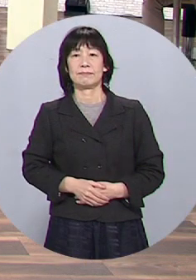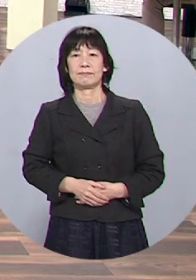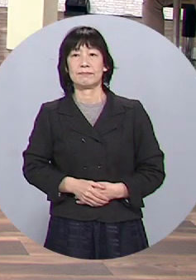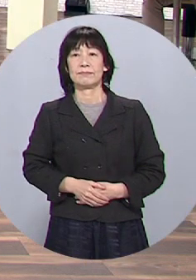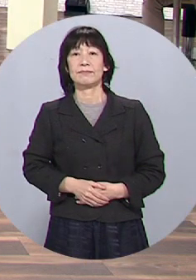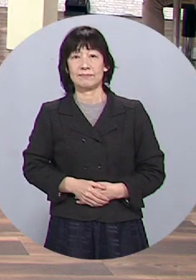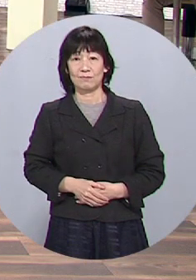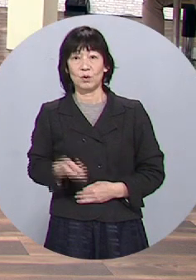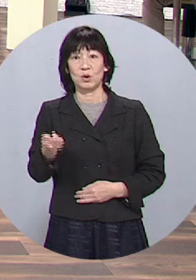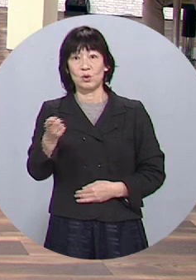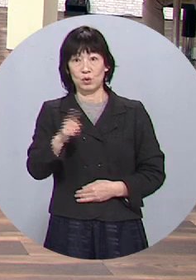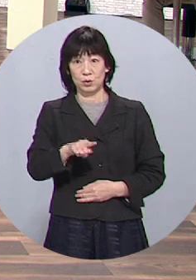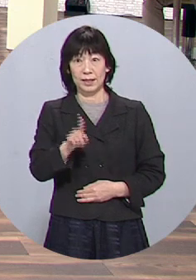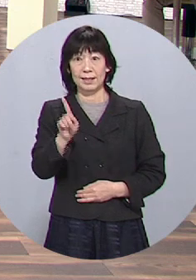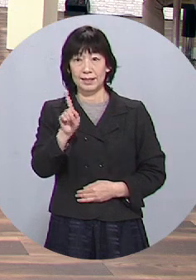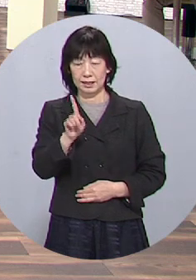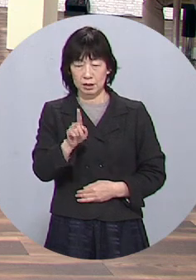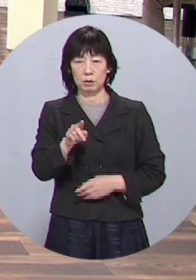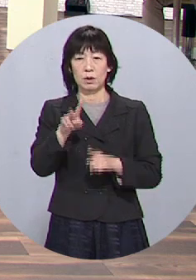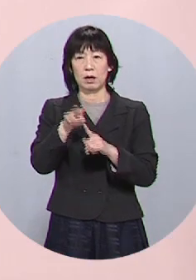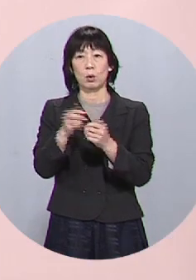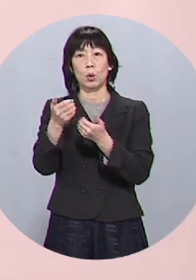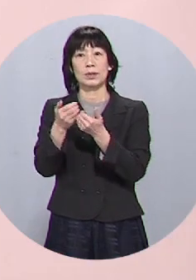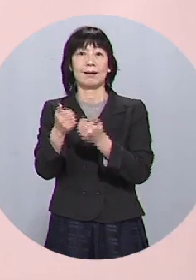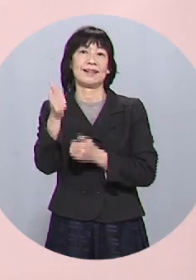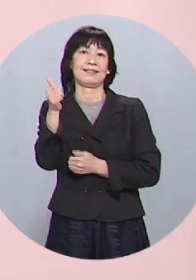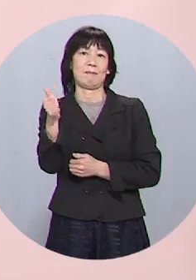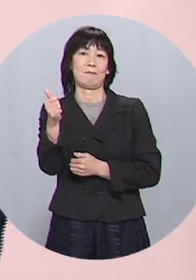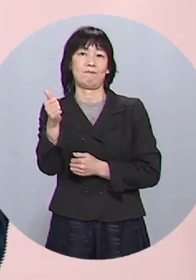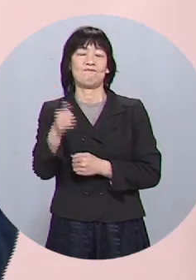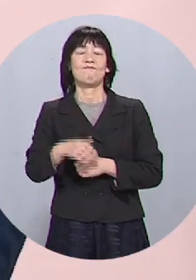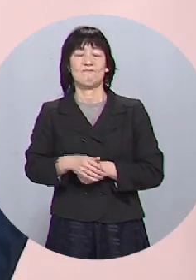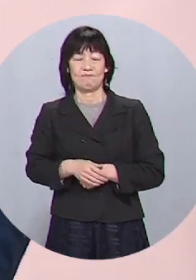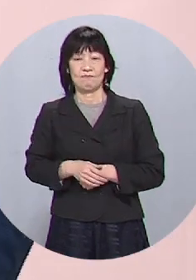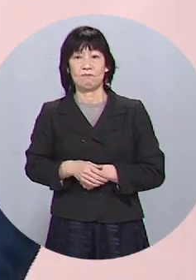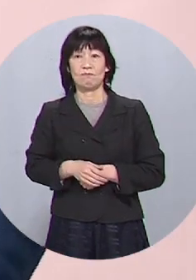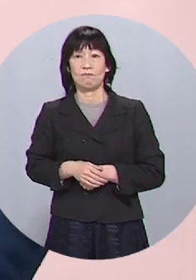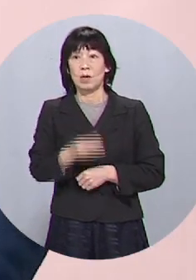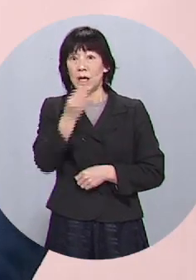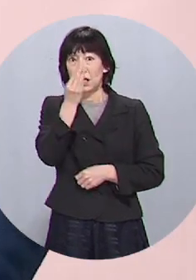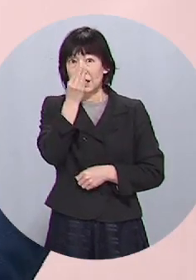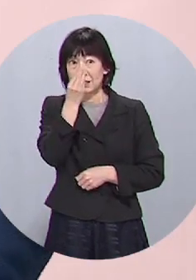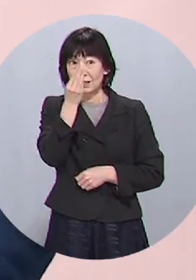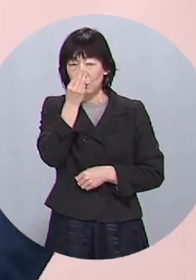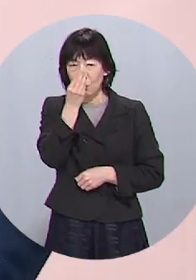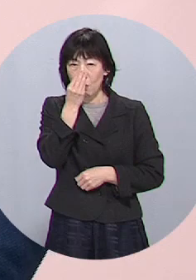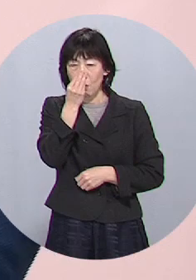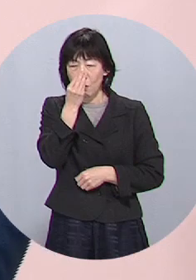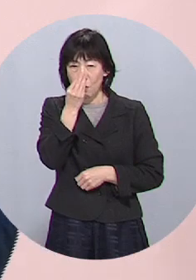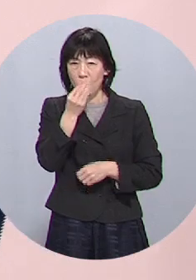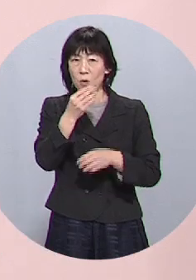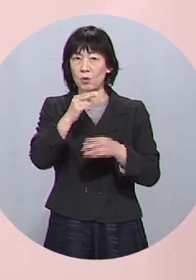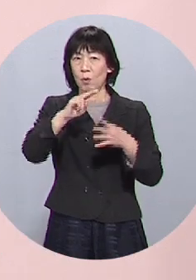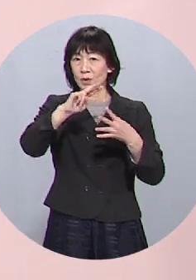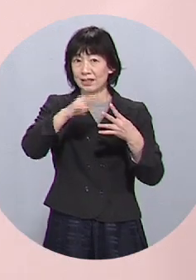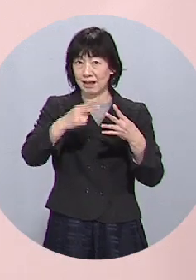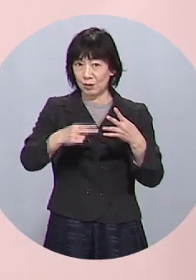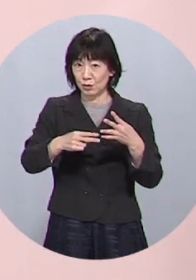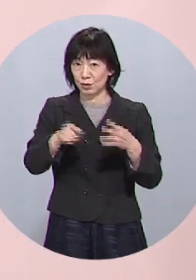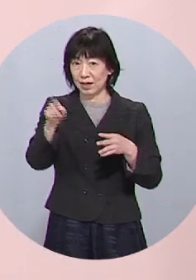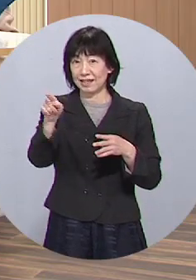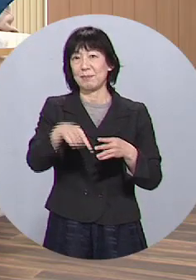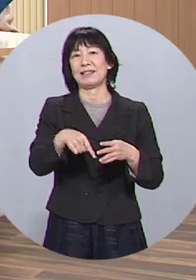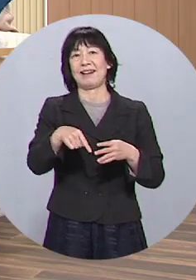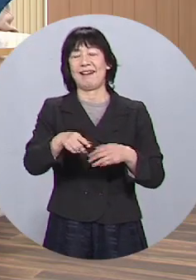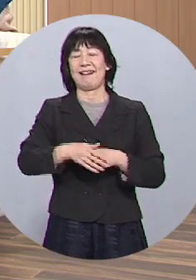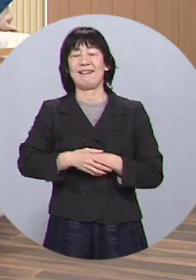はい、続いてのコーナーは小坂井さんです。 はい、皆さん、いちごが美味しい季節になりましたよね。